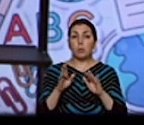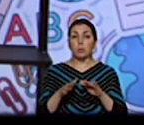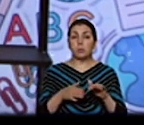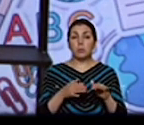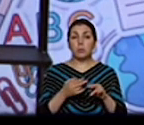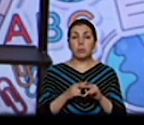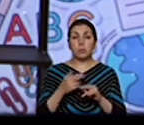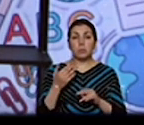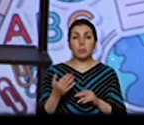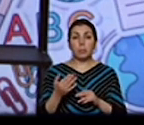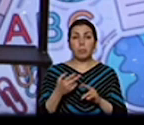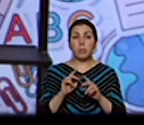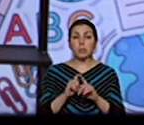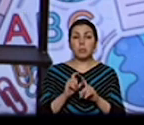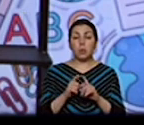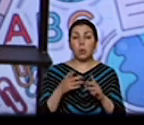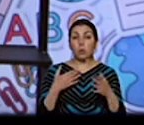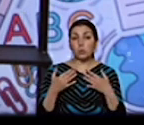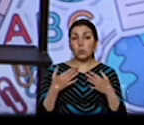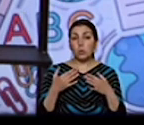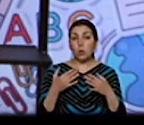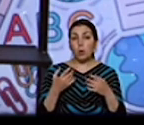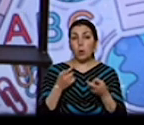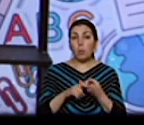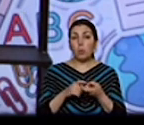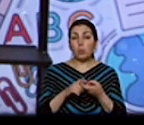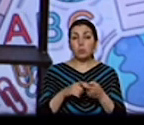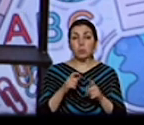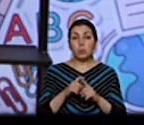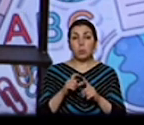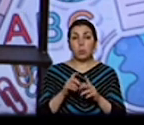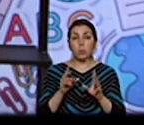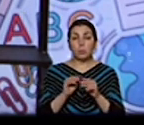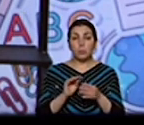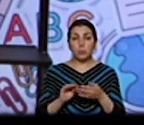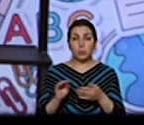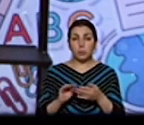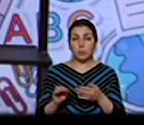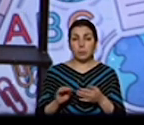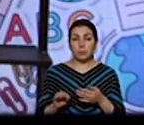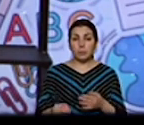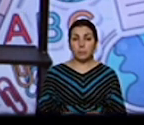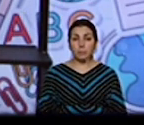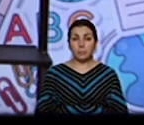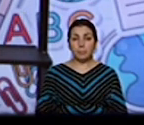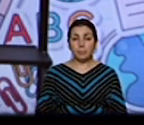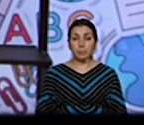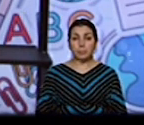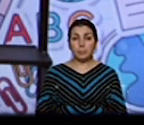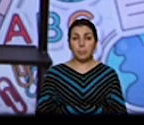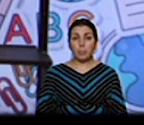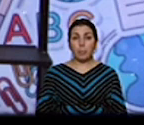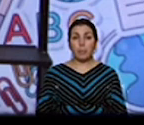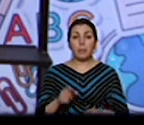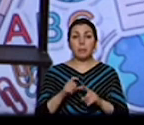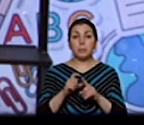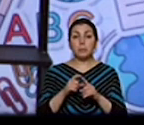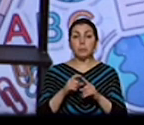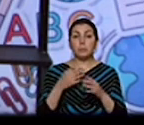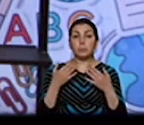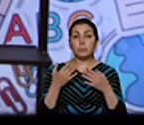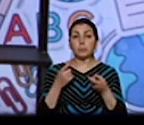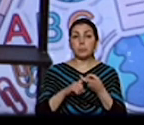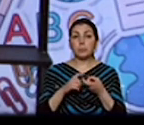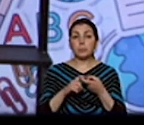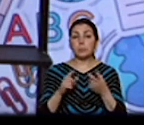so'ng, demak, so'zlarni o'zaro bog'lovchi qo'shimchalarni qo'shib yozasiz. Qani bolajonlar, so'zlarni o'zaro